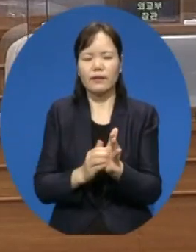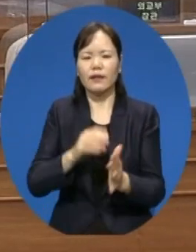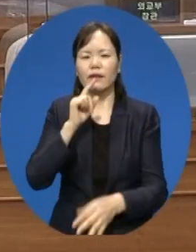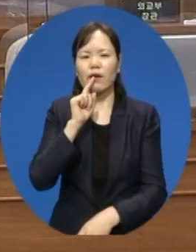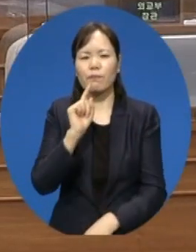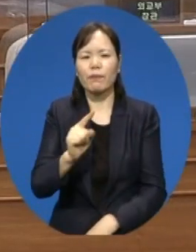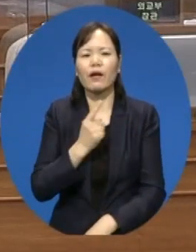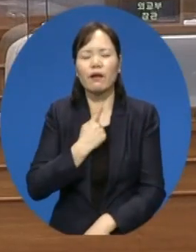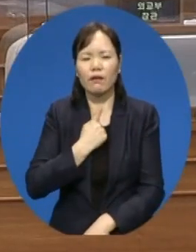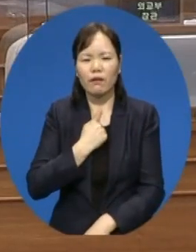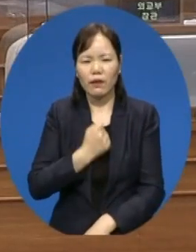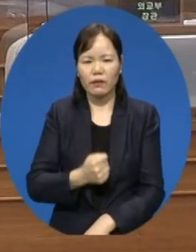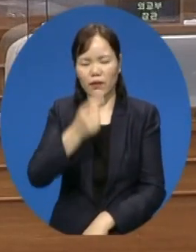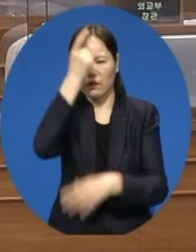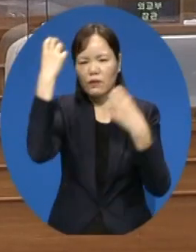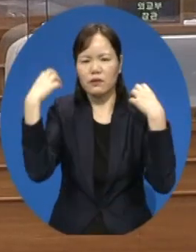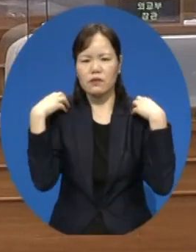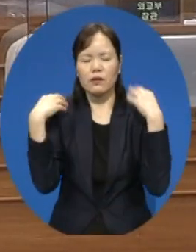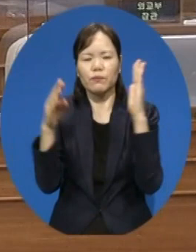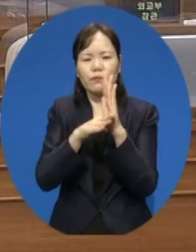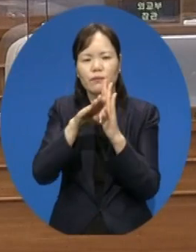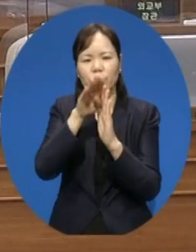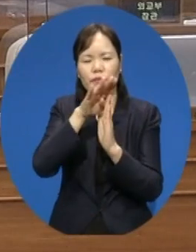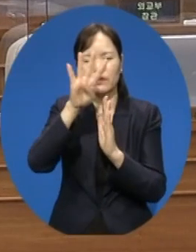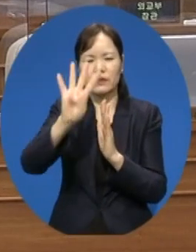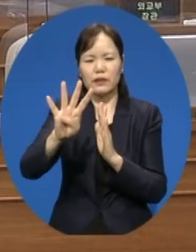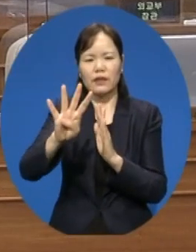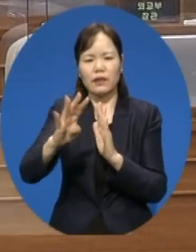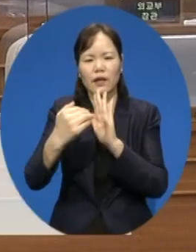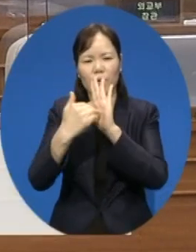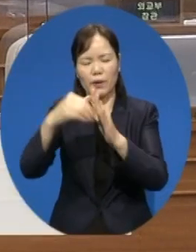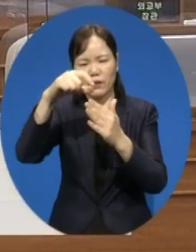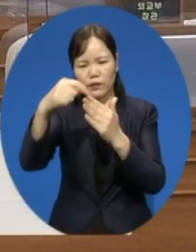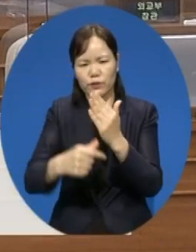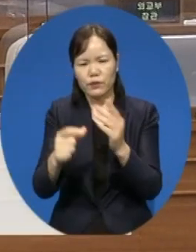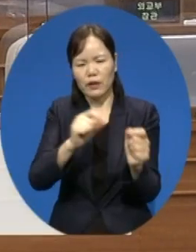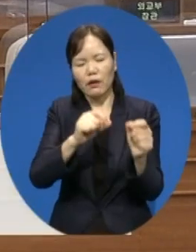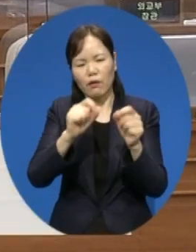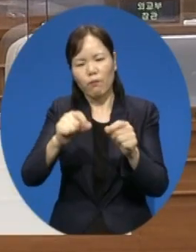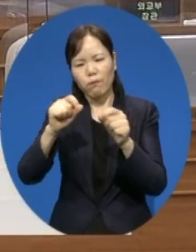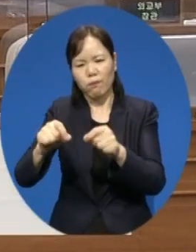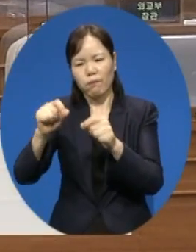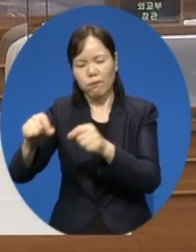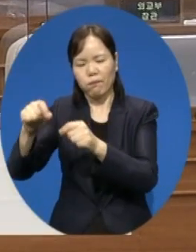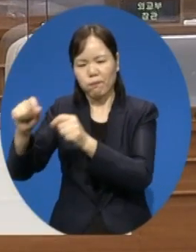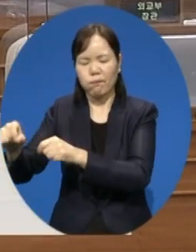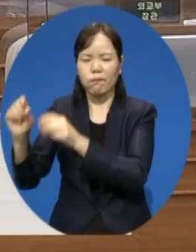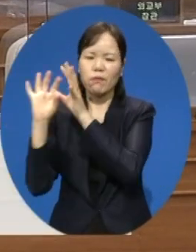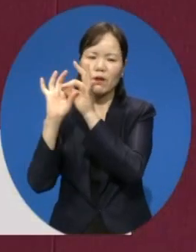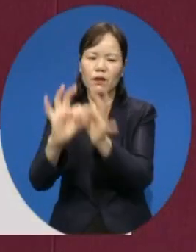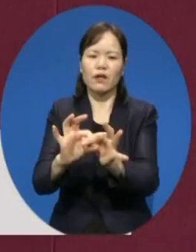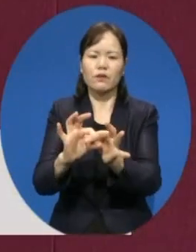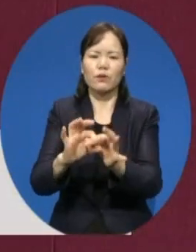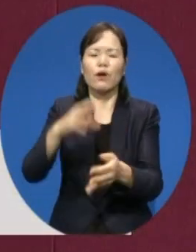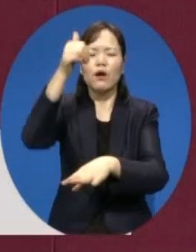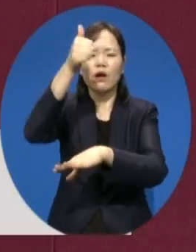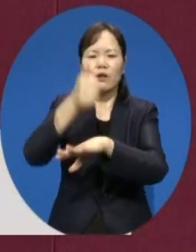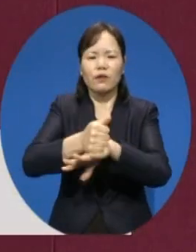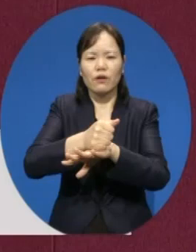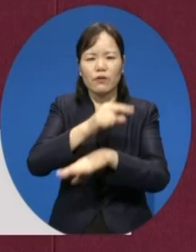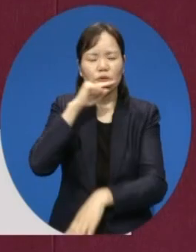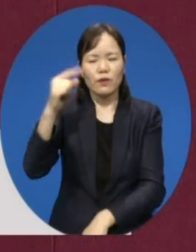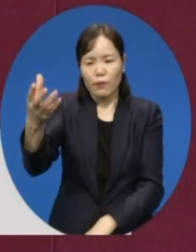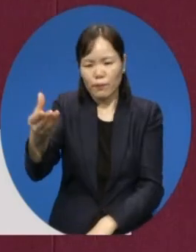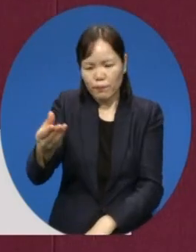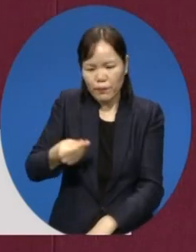했던 정부 4단계 방역수칙 연장에 연장을 거듭하고 있습니다. 결국 빚내서 사두었던